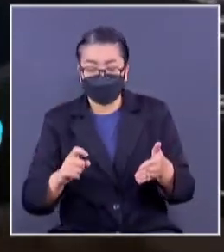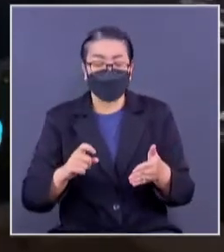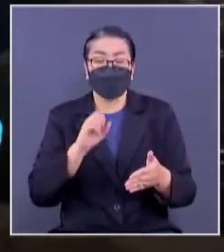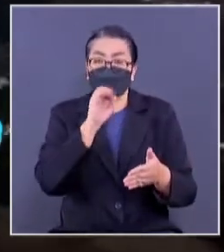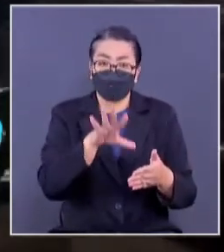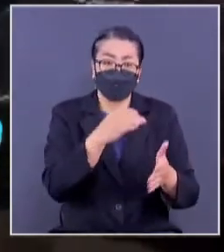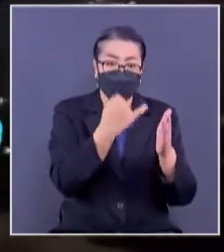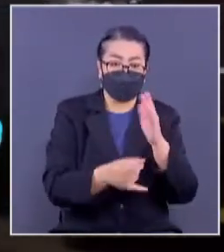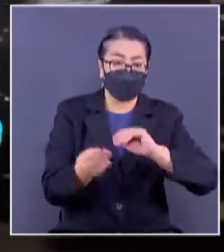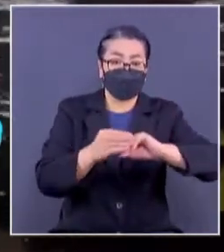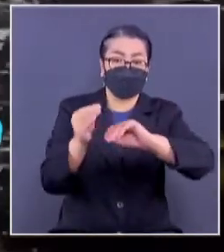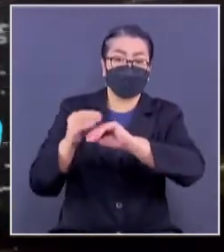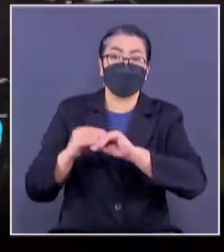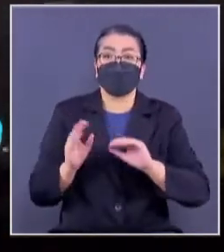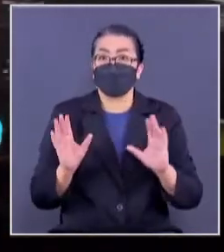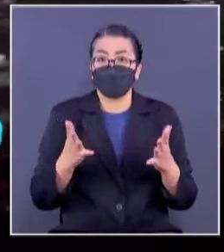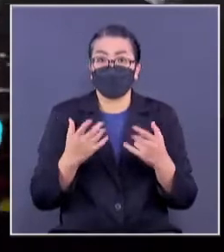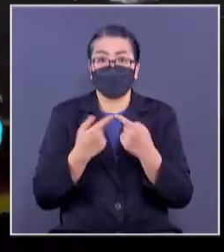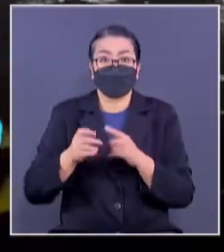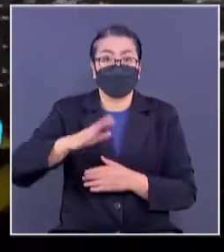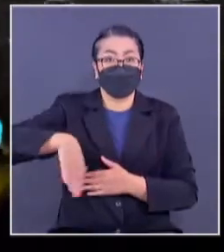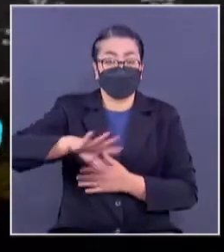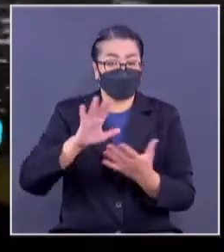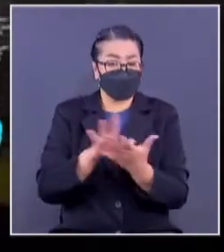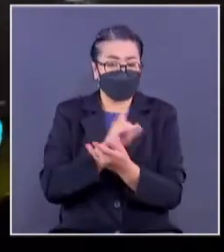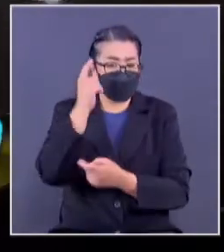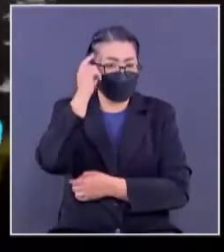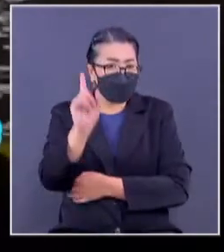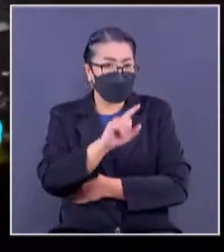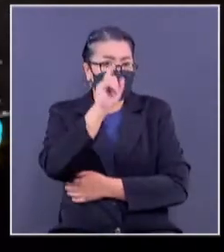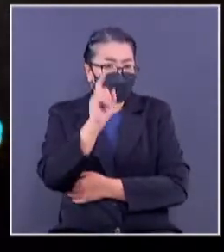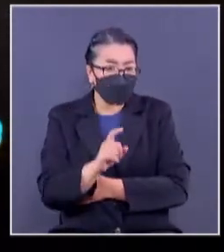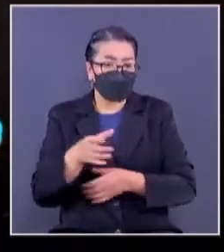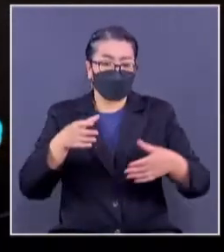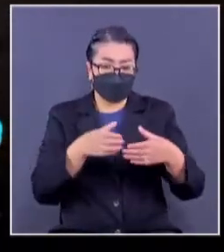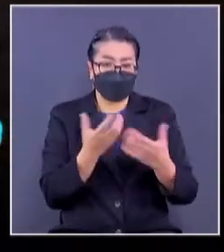ข้อหาใครเพิ่มเติมแต่เพื่อให้สังคมสิ้นข้อสงสัยพนักงานสอบสว